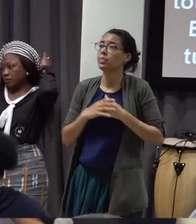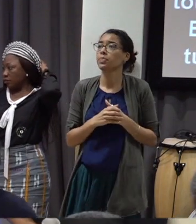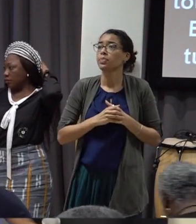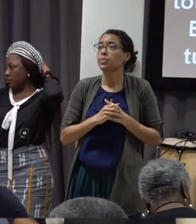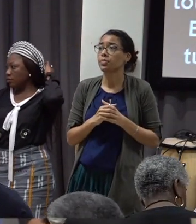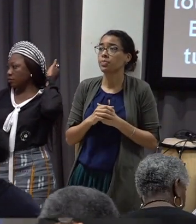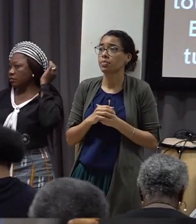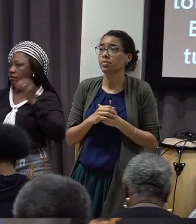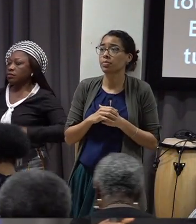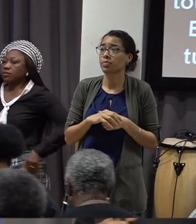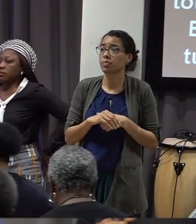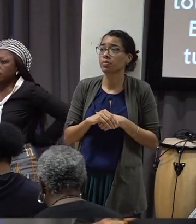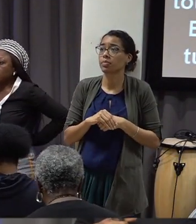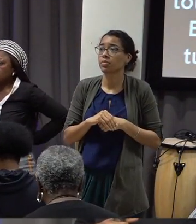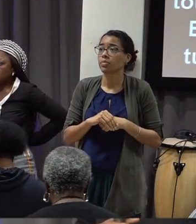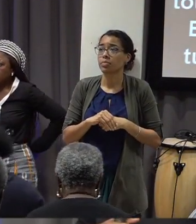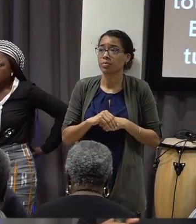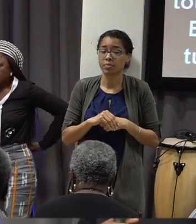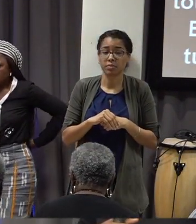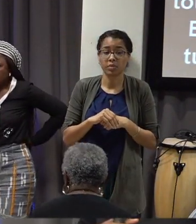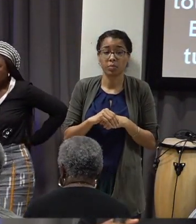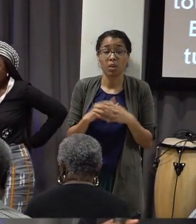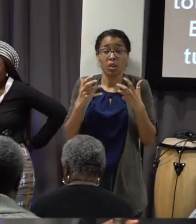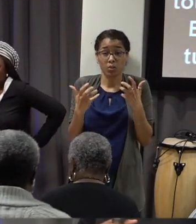Je veux déposer ça.